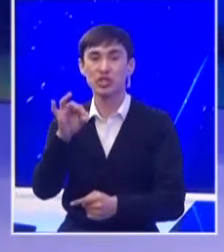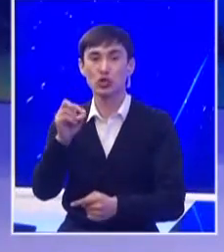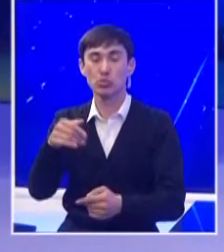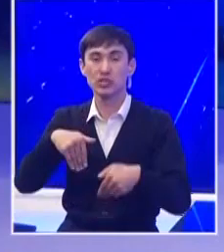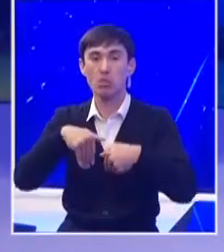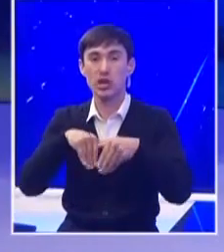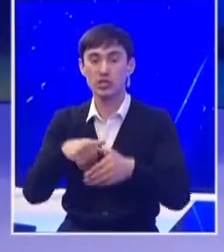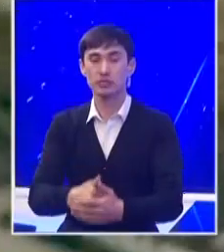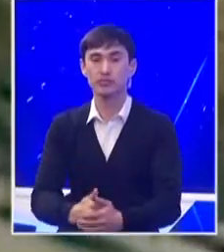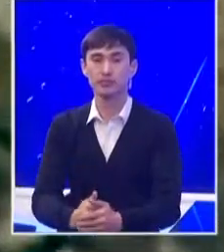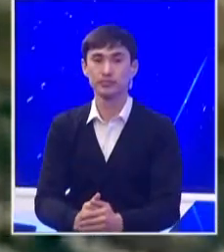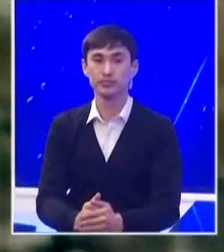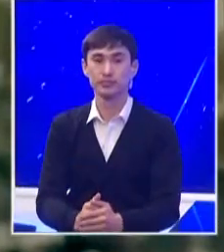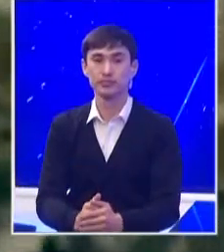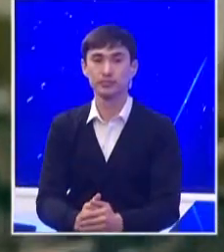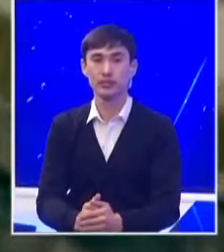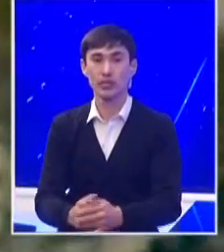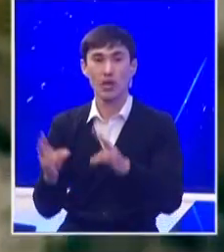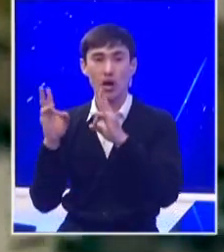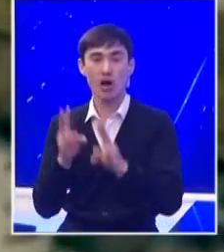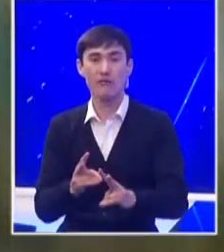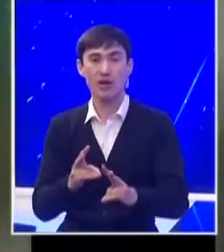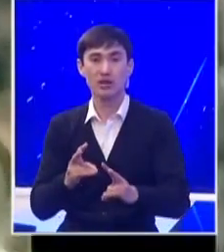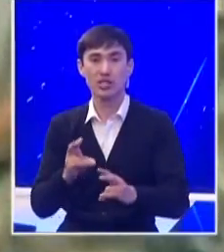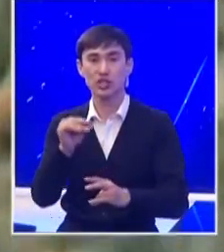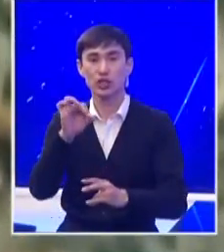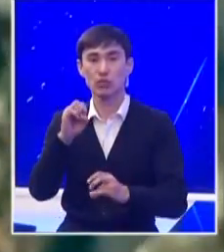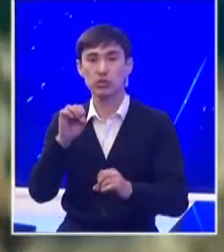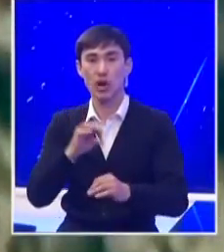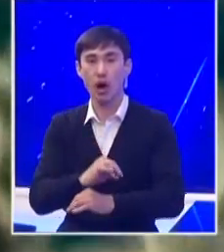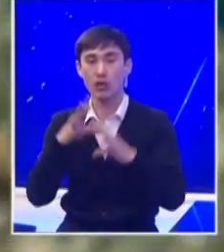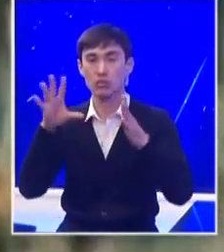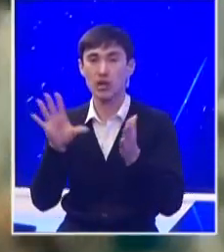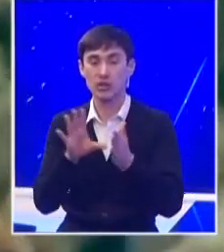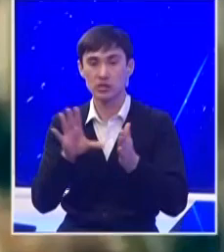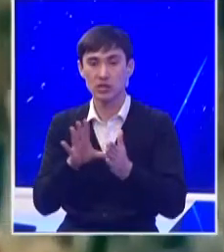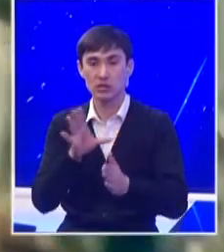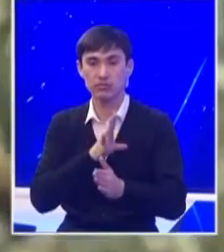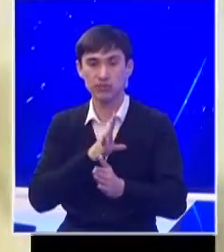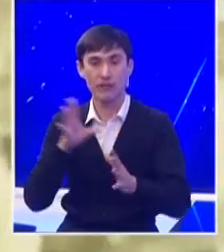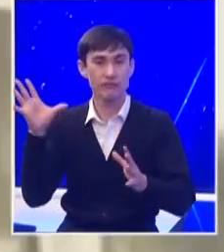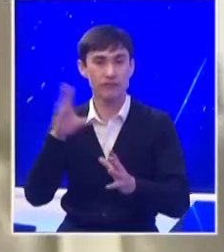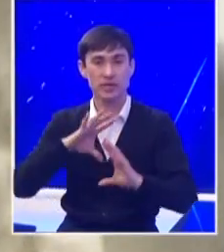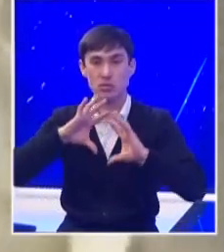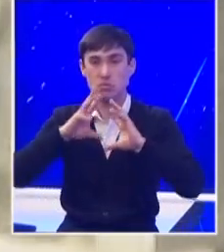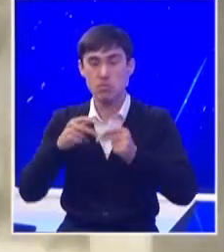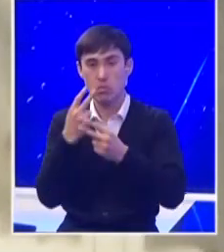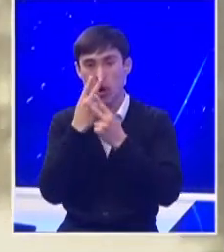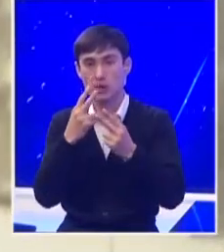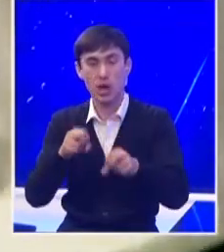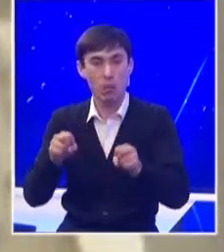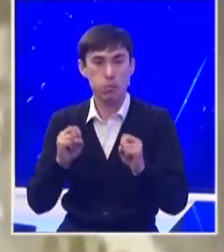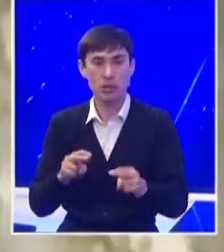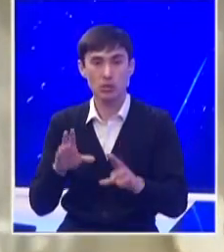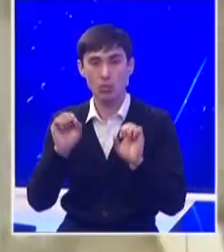марш». Авария на Чернобыльской атомной электростанции без преувеличения затронула весь мир и показала, насколько